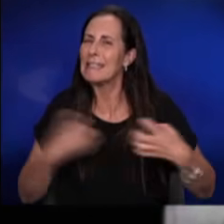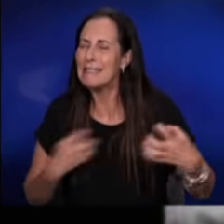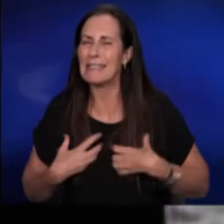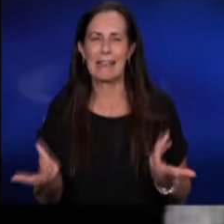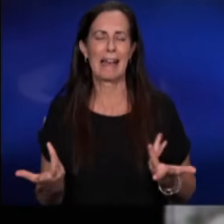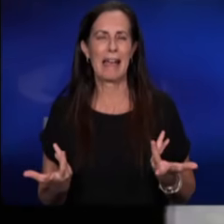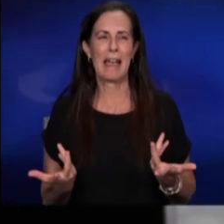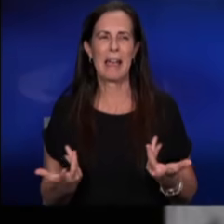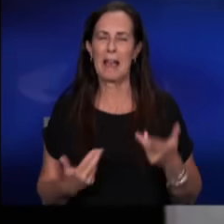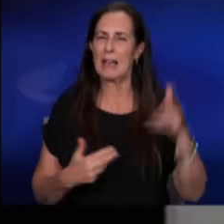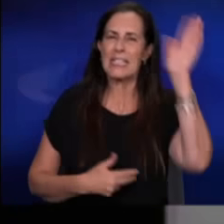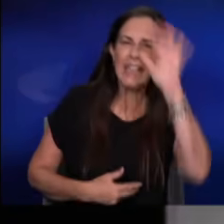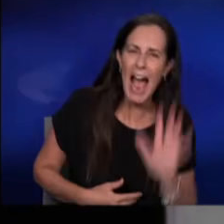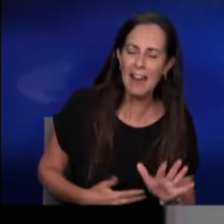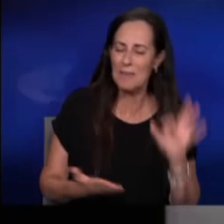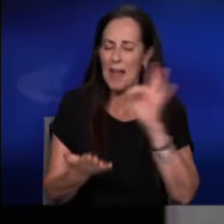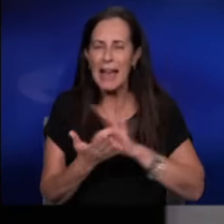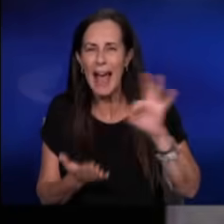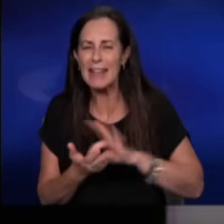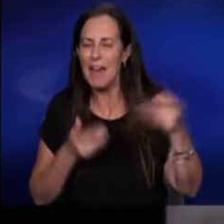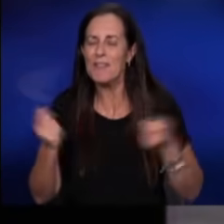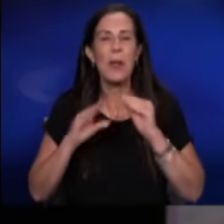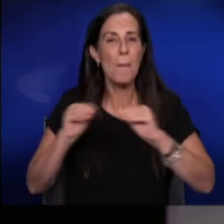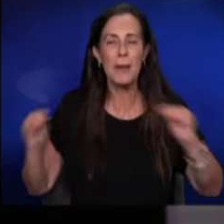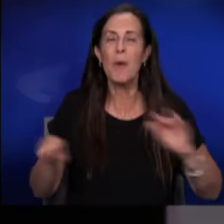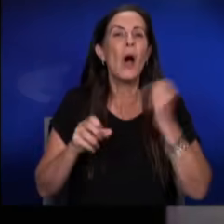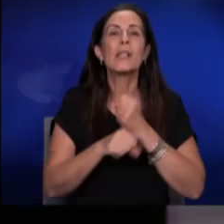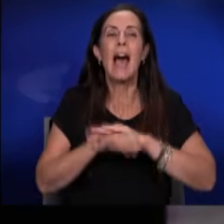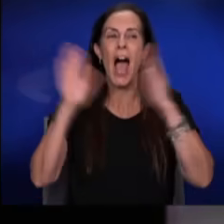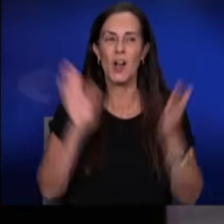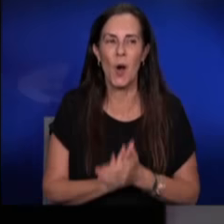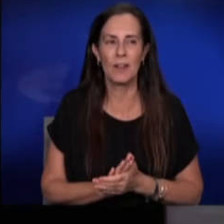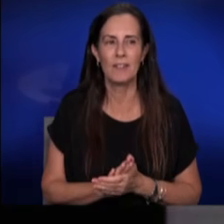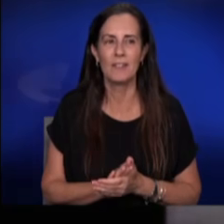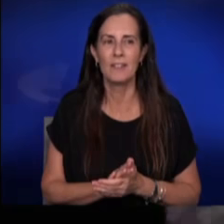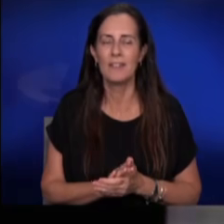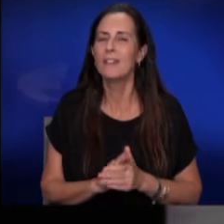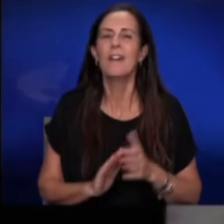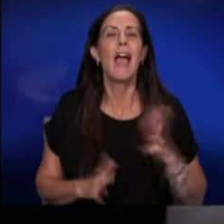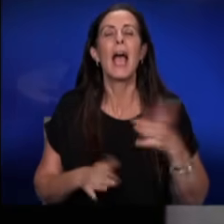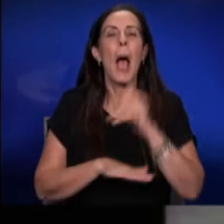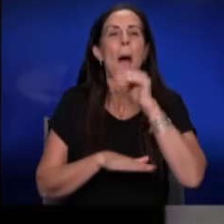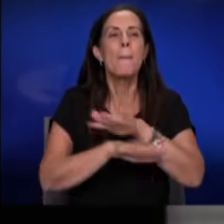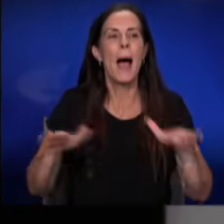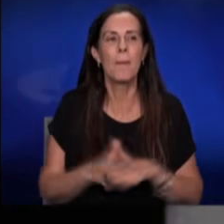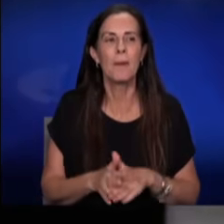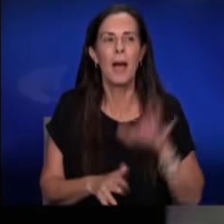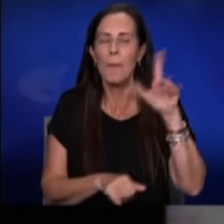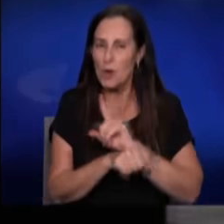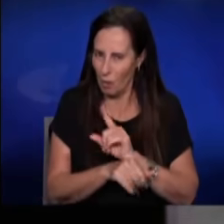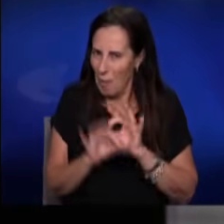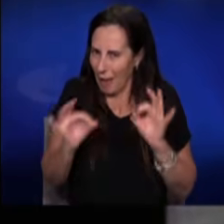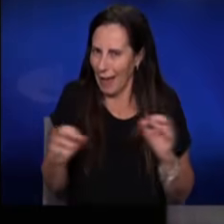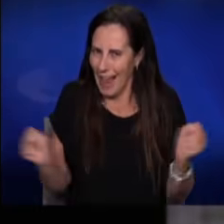הבמה ומול המצלמה, כתב, הפיק, ביים ומה לא. סלח לי אדוני, איך המים? בחמש דקות